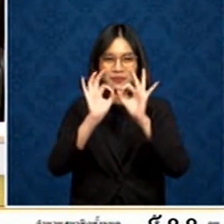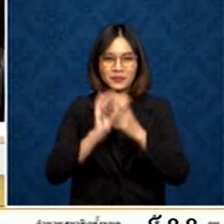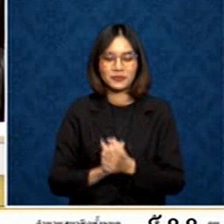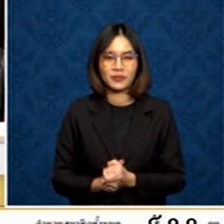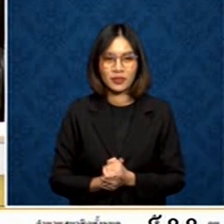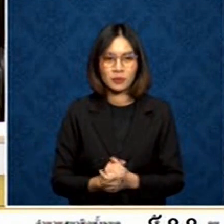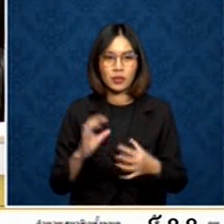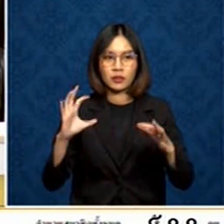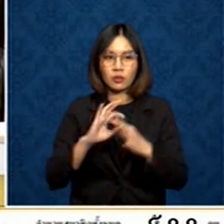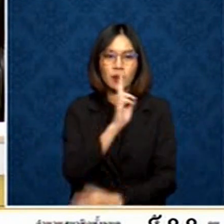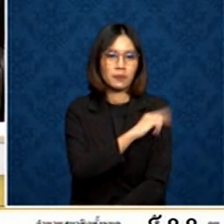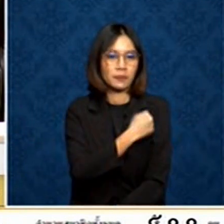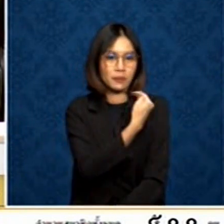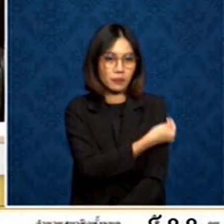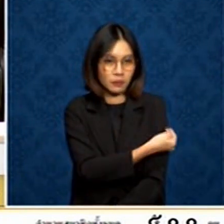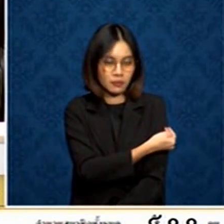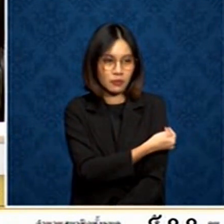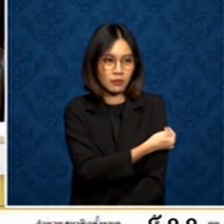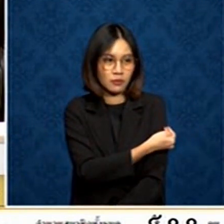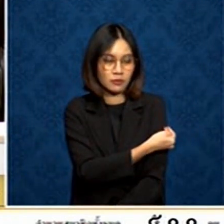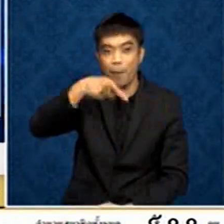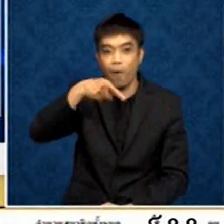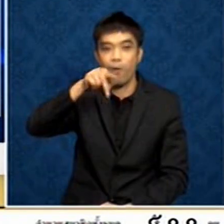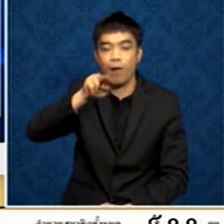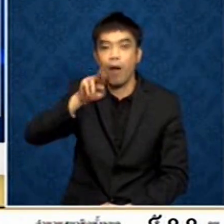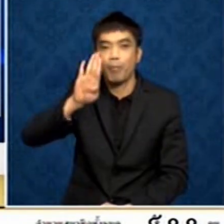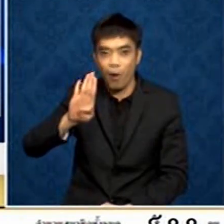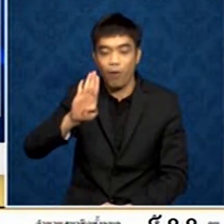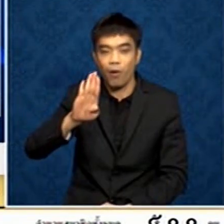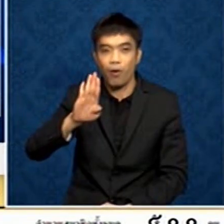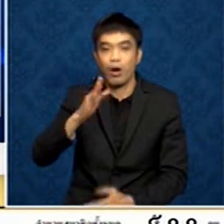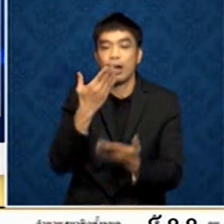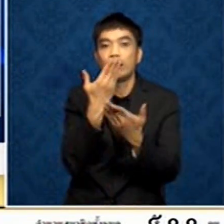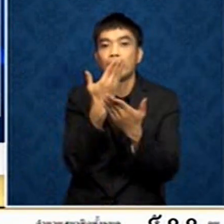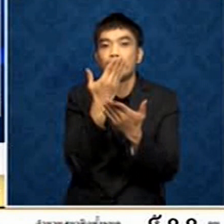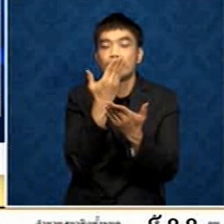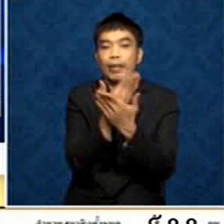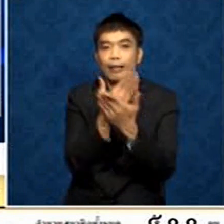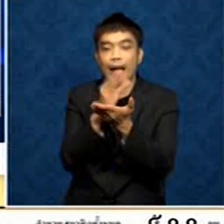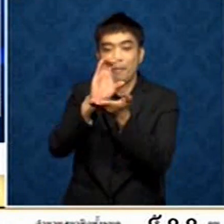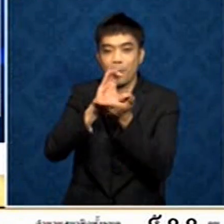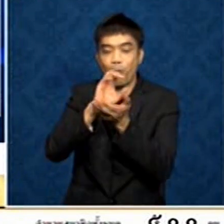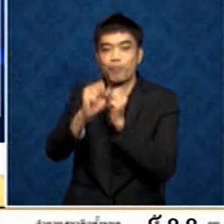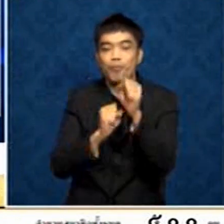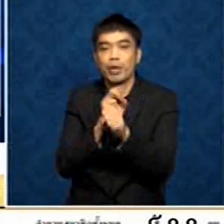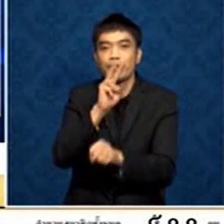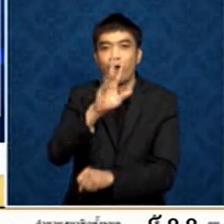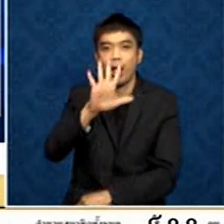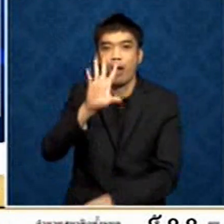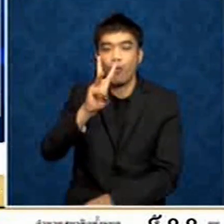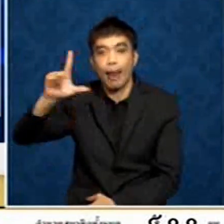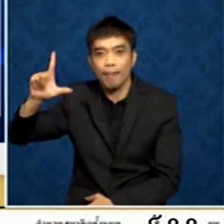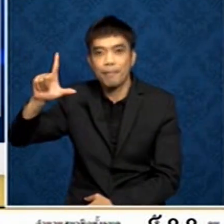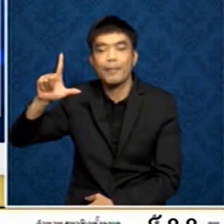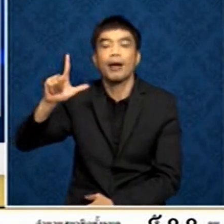แพทย์ได้ทำแผนไว้แล้วนะครับโดยในปี2577ได้ประเมินว่าแพทย์ควรมีเพิ่มอีก41,000คน